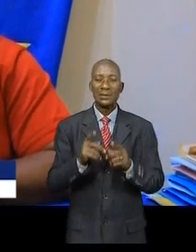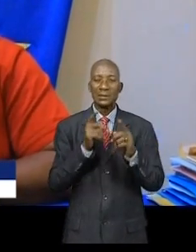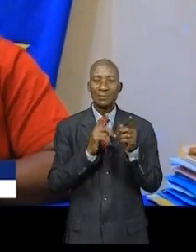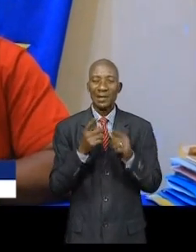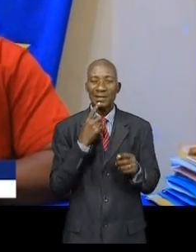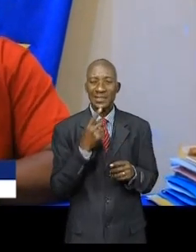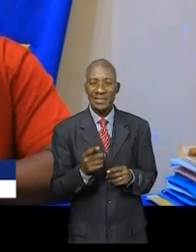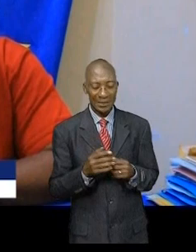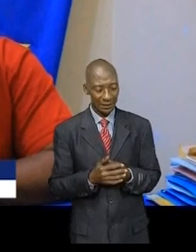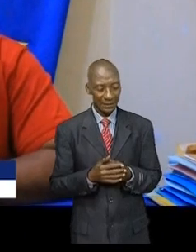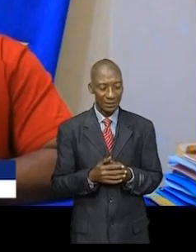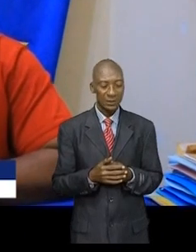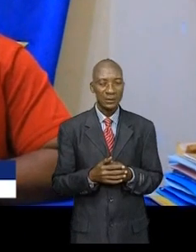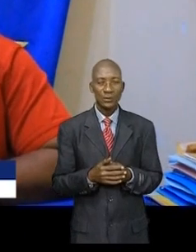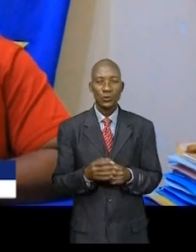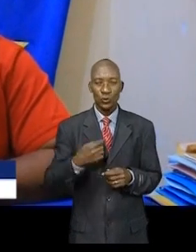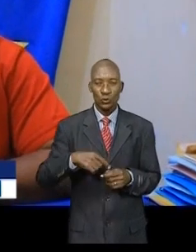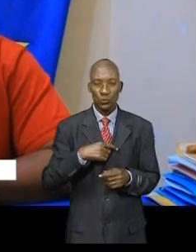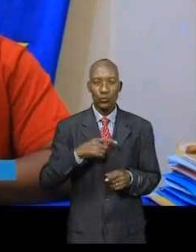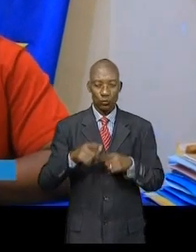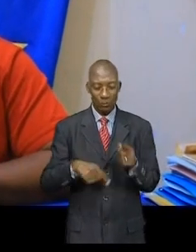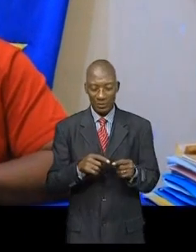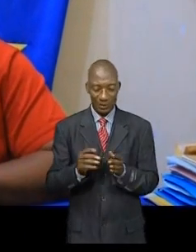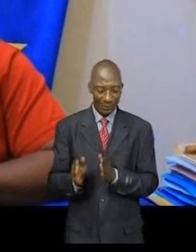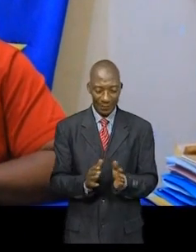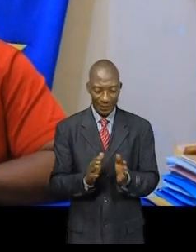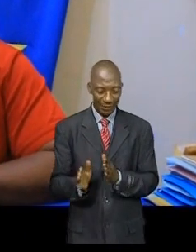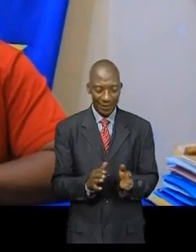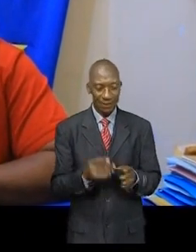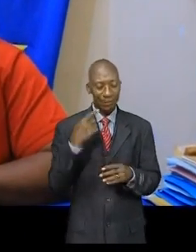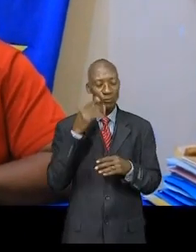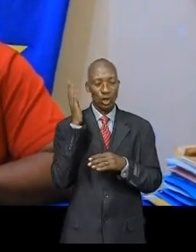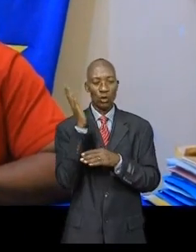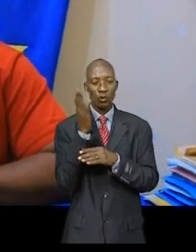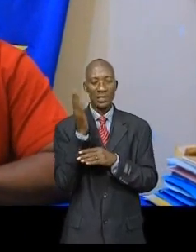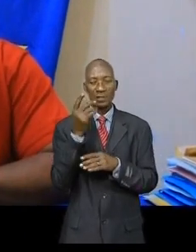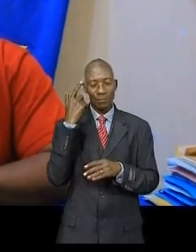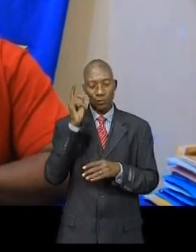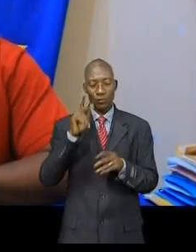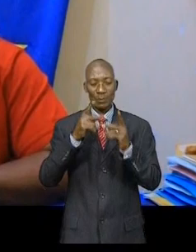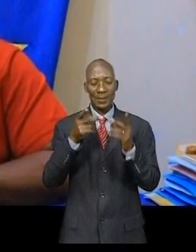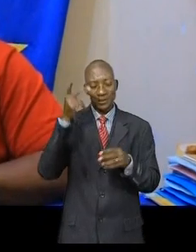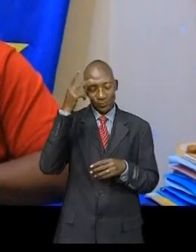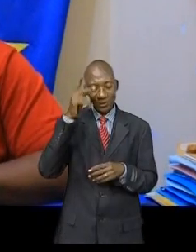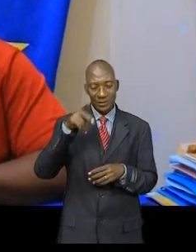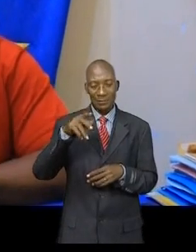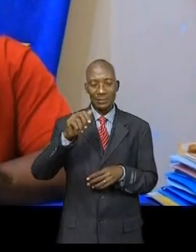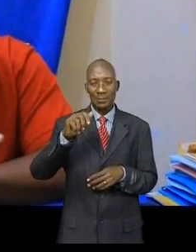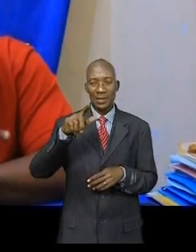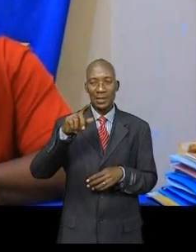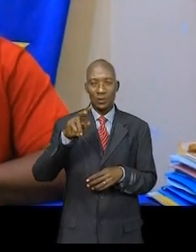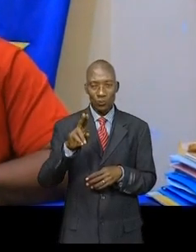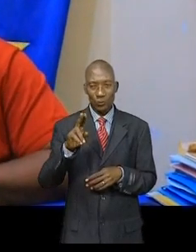des différentes provinces PALU. Ici au siège national, tous les samedis, on a notre culte à nous, où on